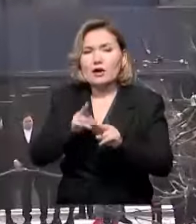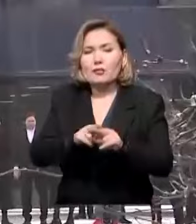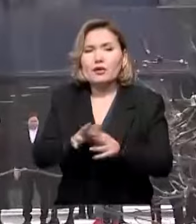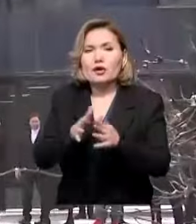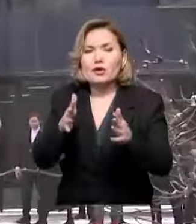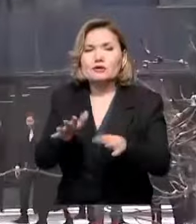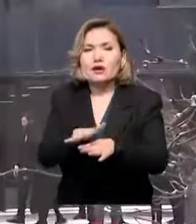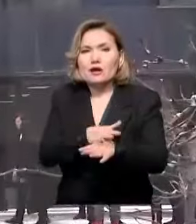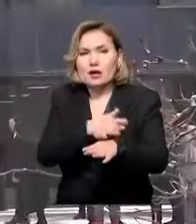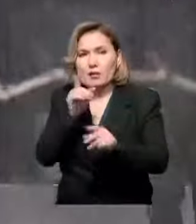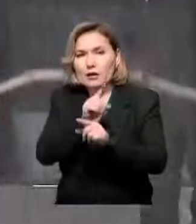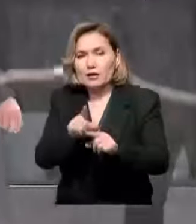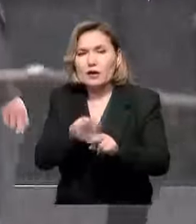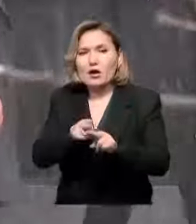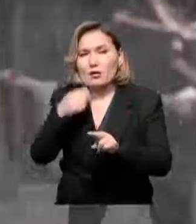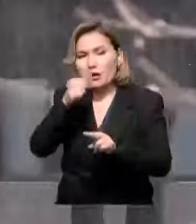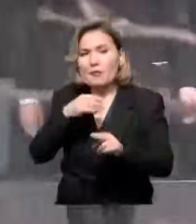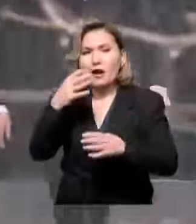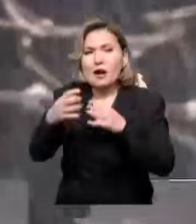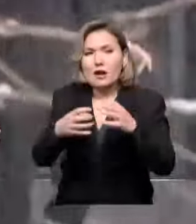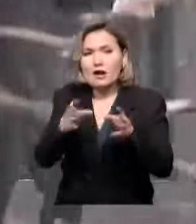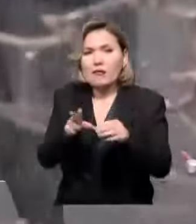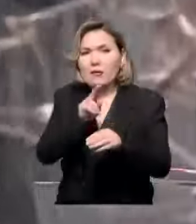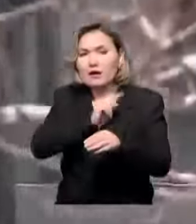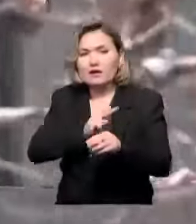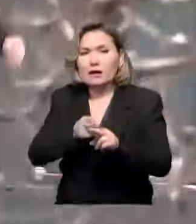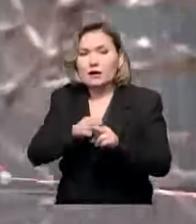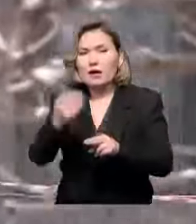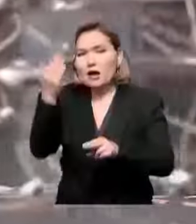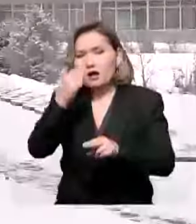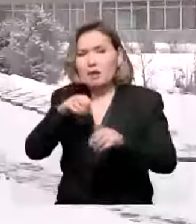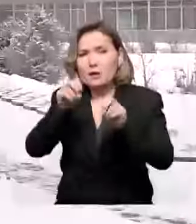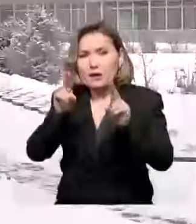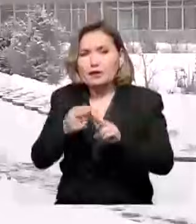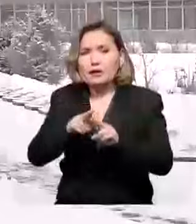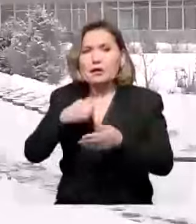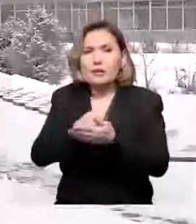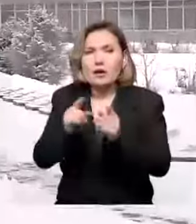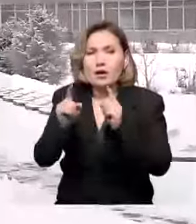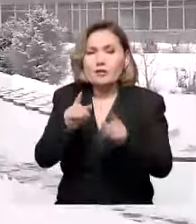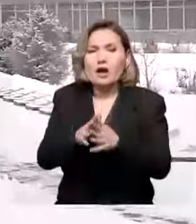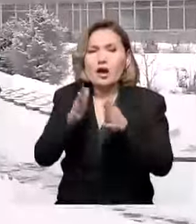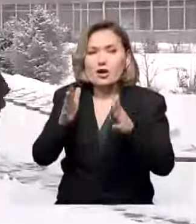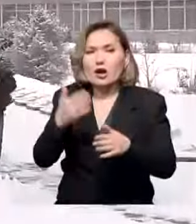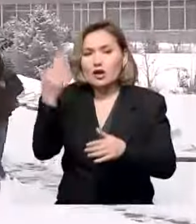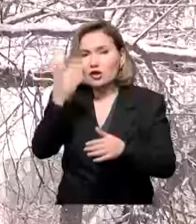ұзақ мерзімді серіктестік аясында биыл халықаралық кинофестивальдер мен кино саласының мамандарының басын қосатын үлкен